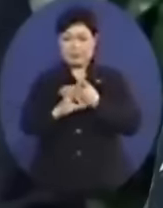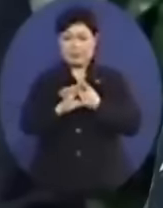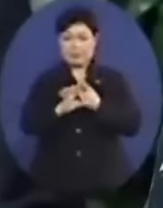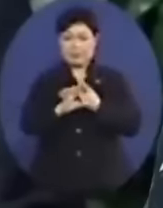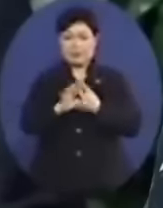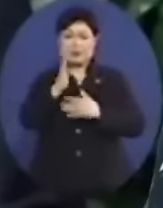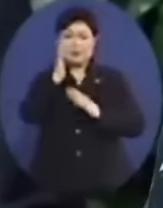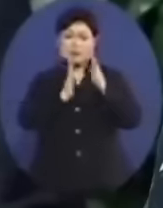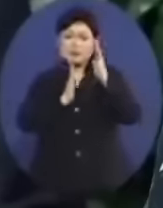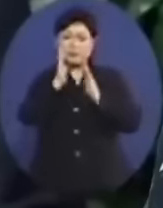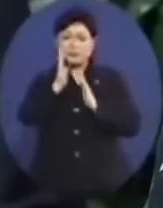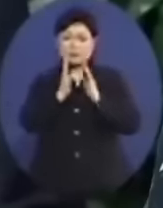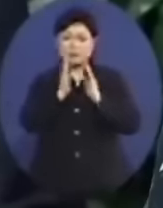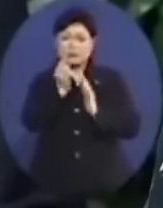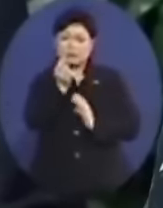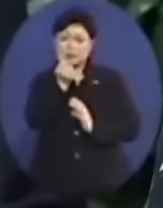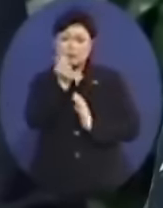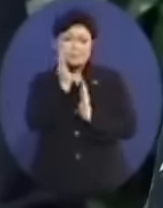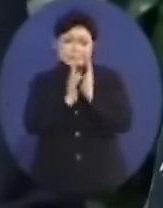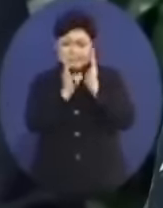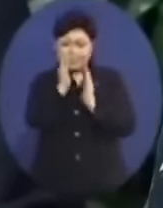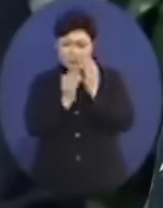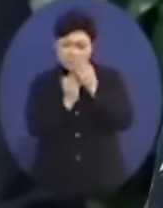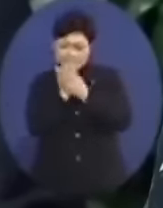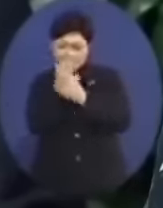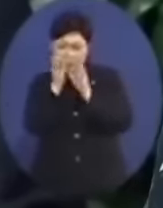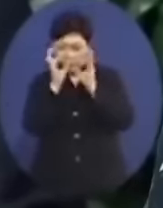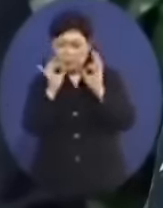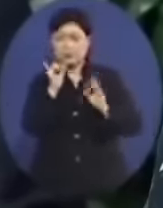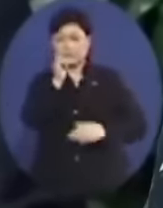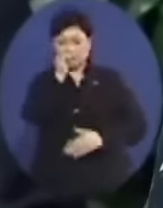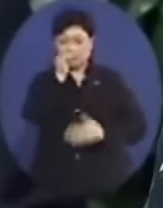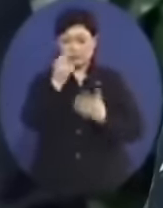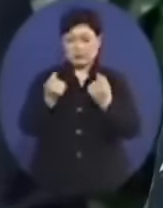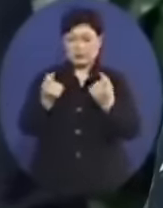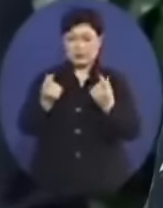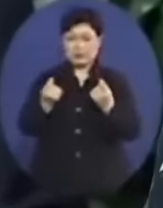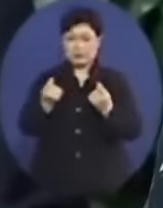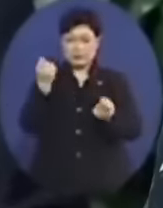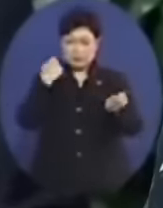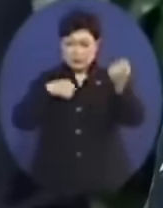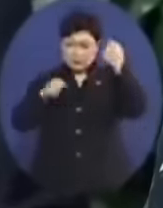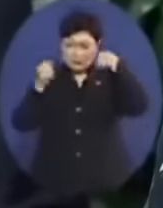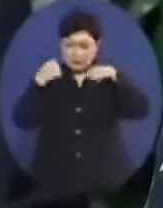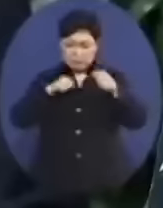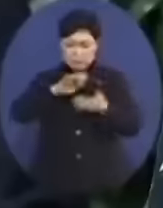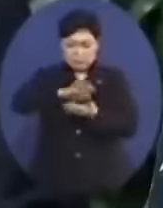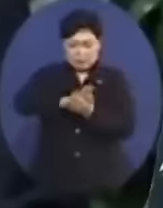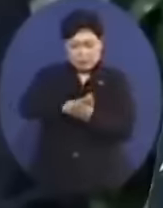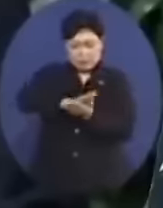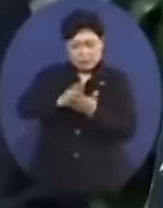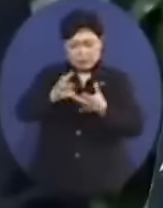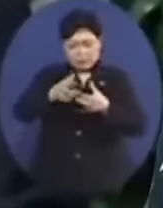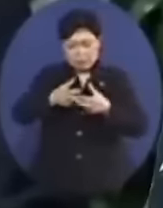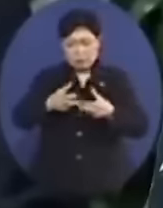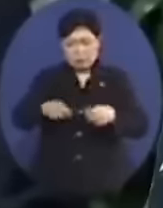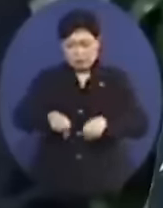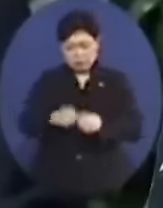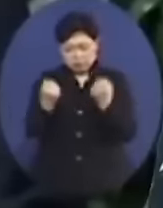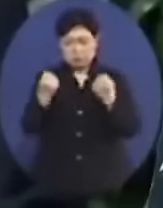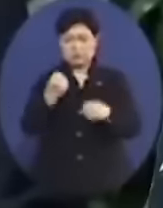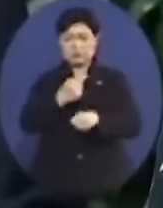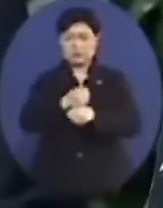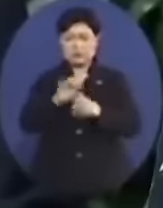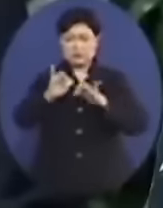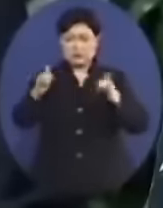식물의 순이 나는 것을 볼 수 있습니다 그것은 짐승이 밟아도 부러지고 사람이 밟아도